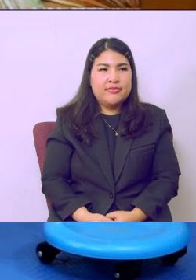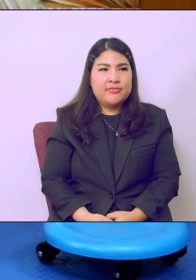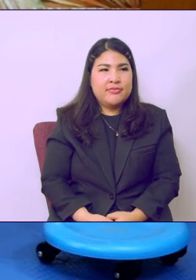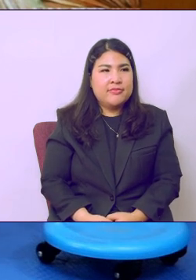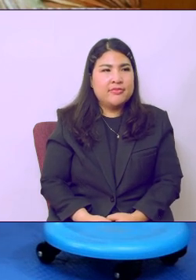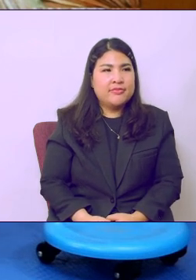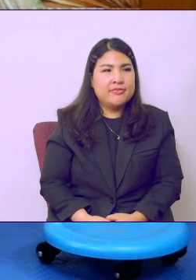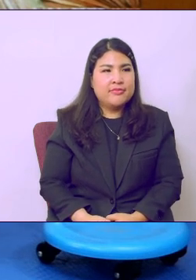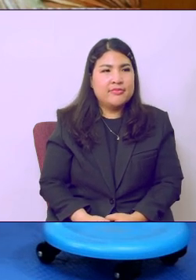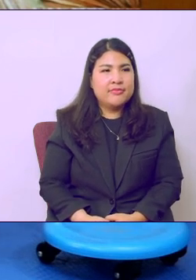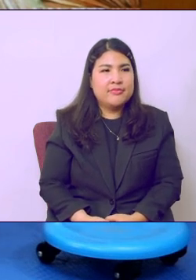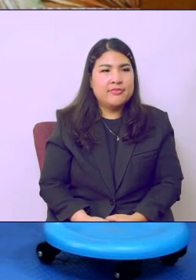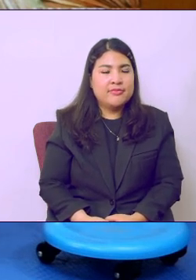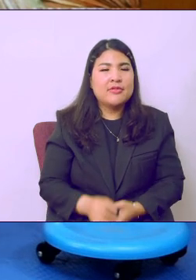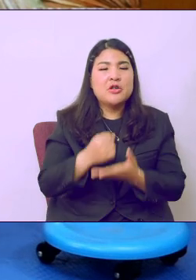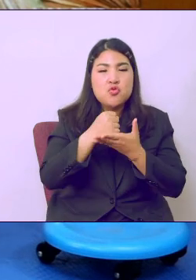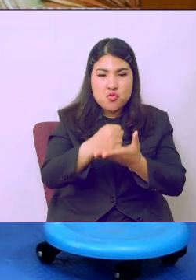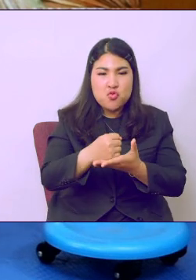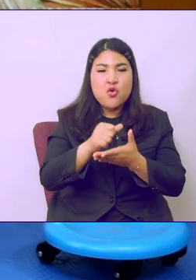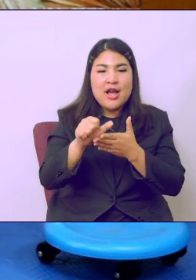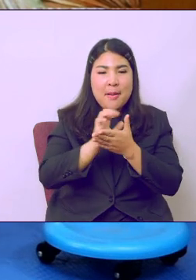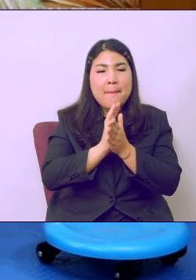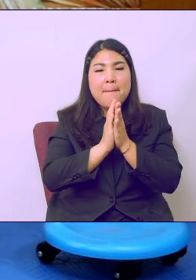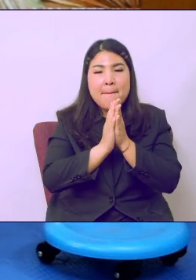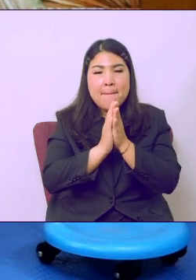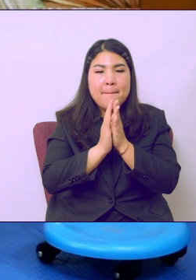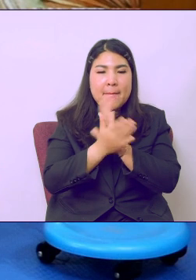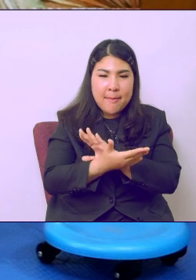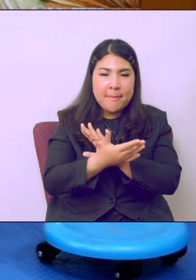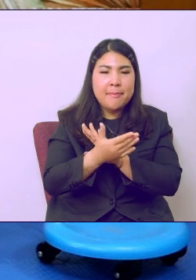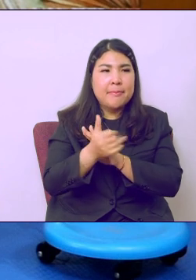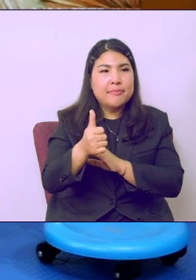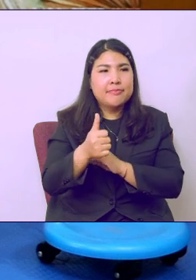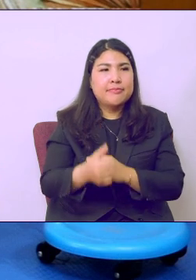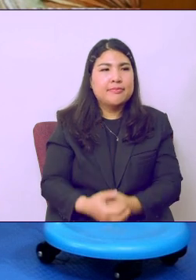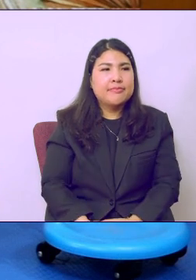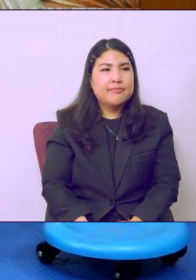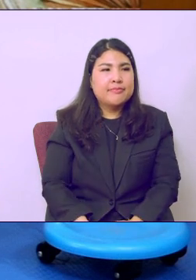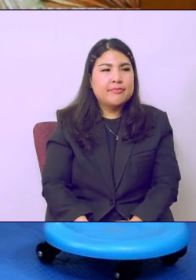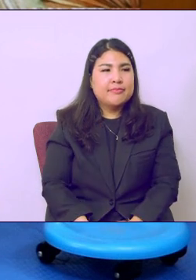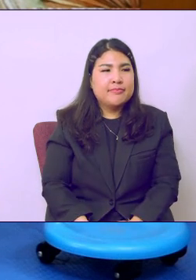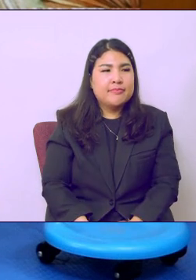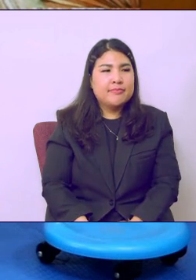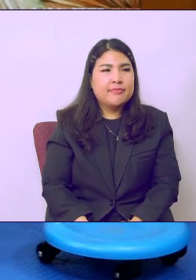เชิงการนะครับให้หมุนได้หลายๆอาทิตย์นิดนึงนะครับไวไห